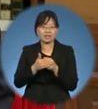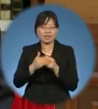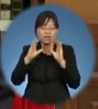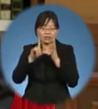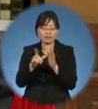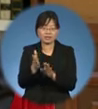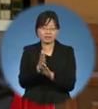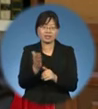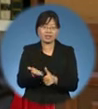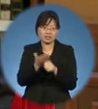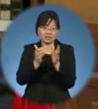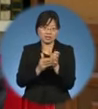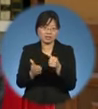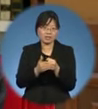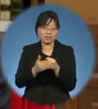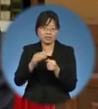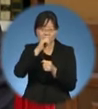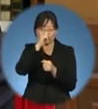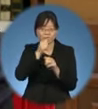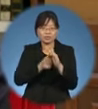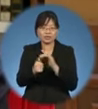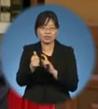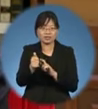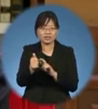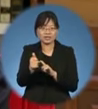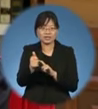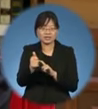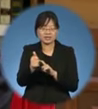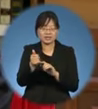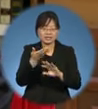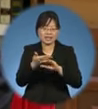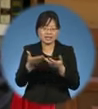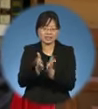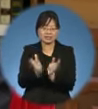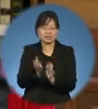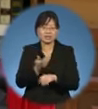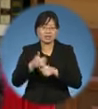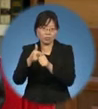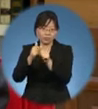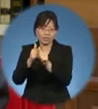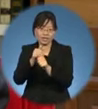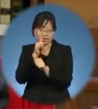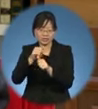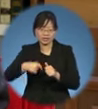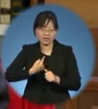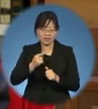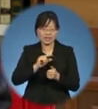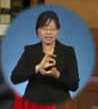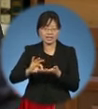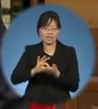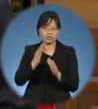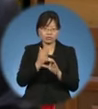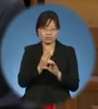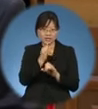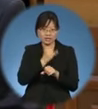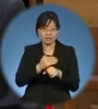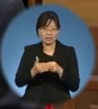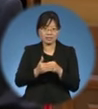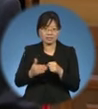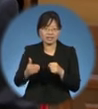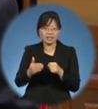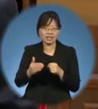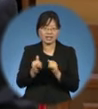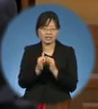때부터 키워서 또 좋은 선수는 또 트레이드 시키기도 하고 네네. 자체 활용하기도 하고 네. 그러면 인력